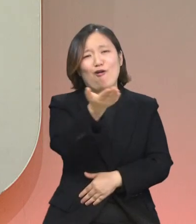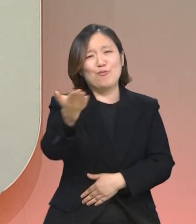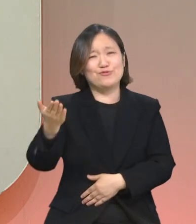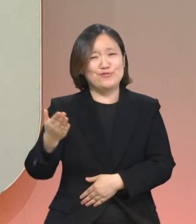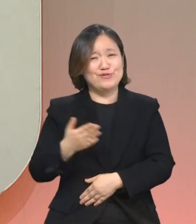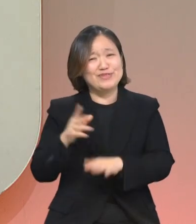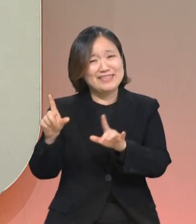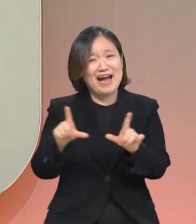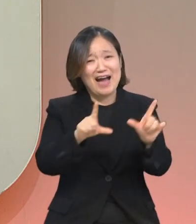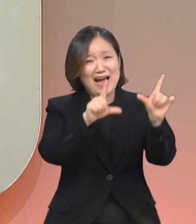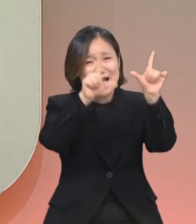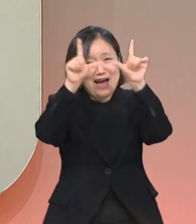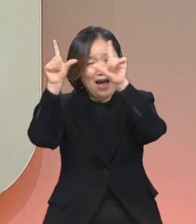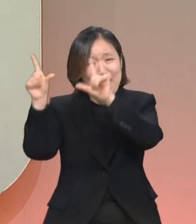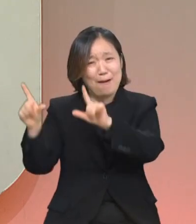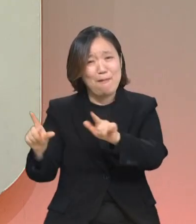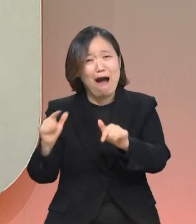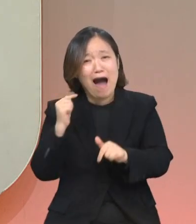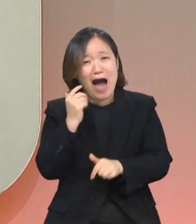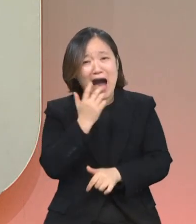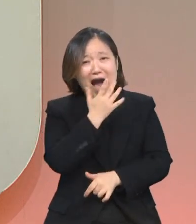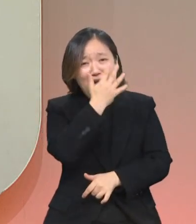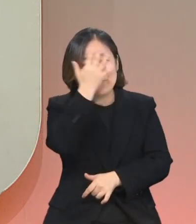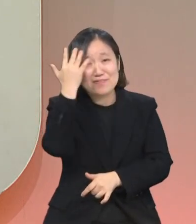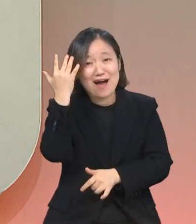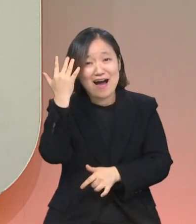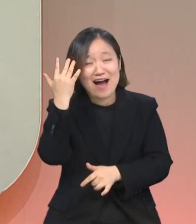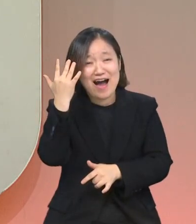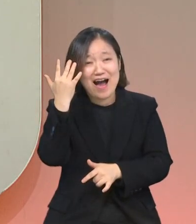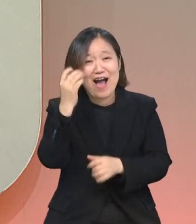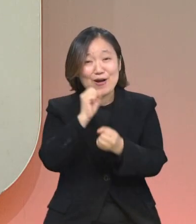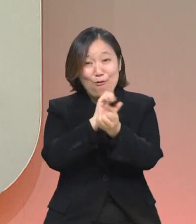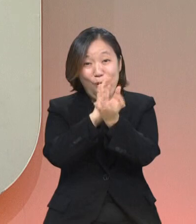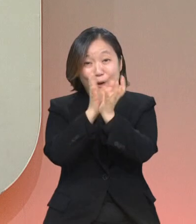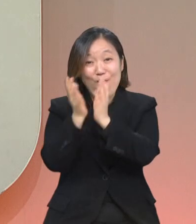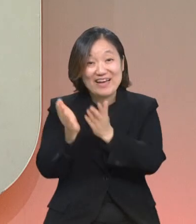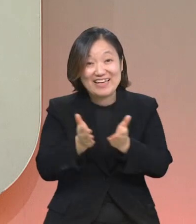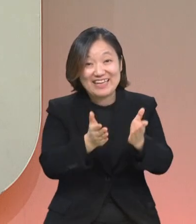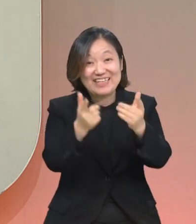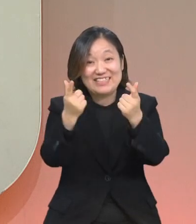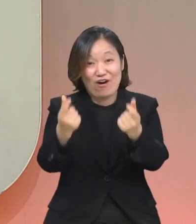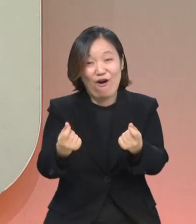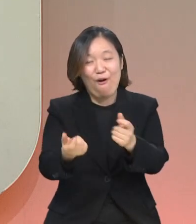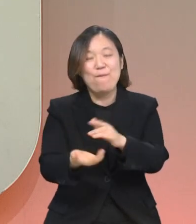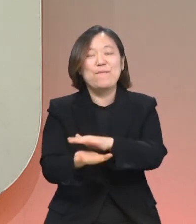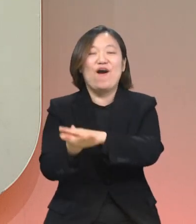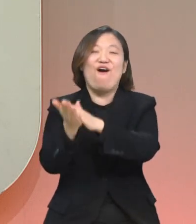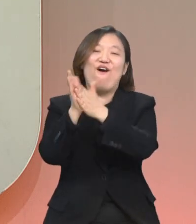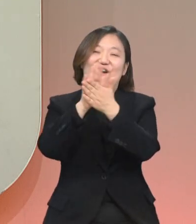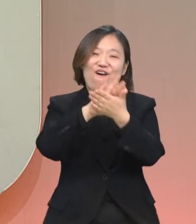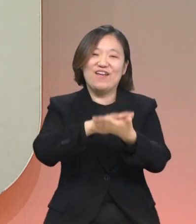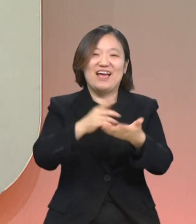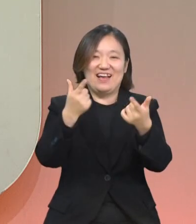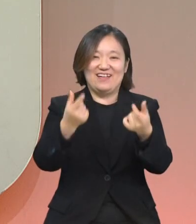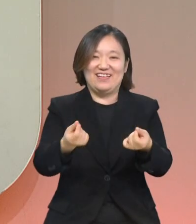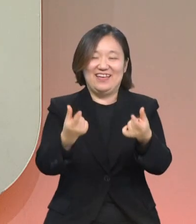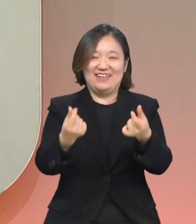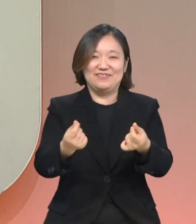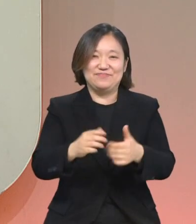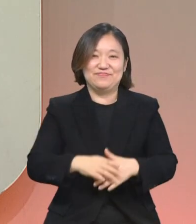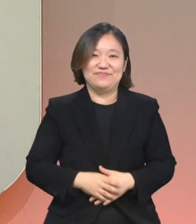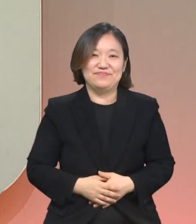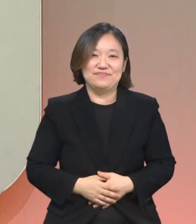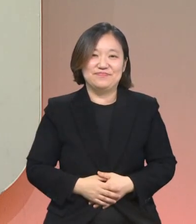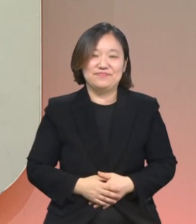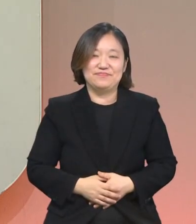삶이 점점 더 아름다운 꽃길로 바뀌어 나가게 될 것입니다